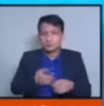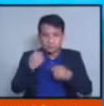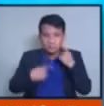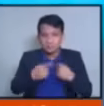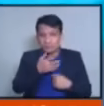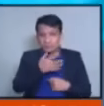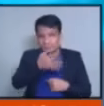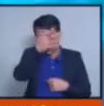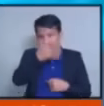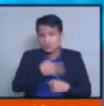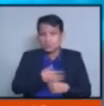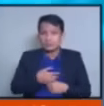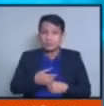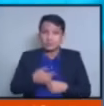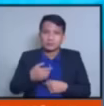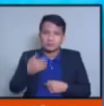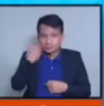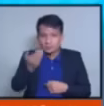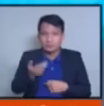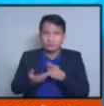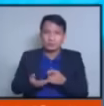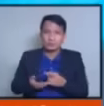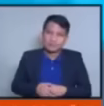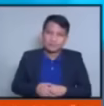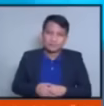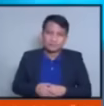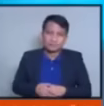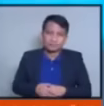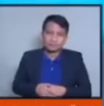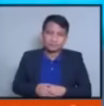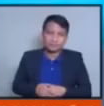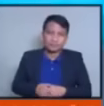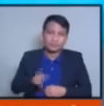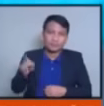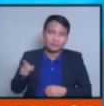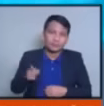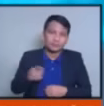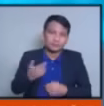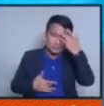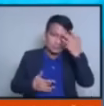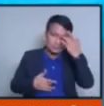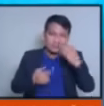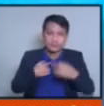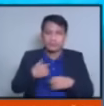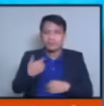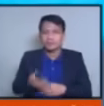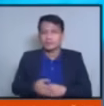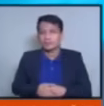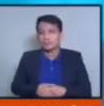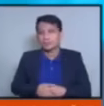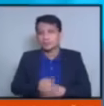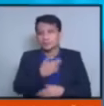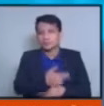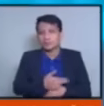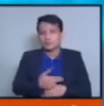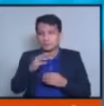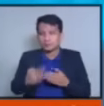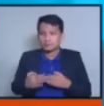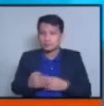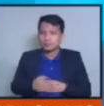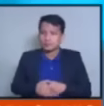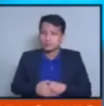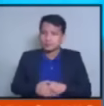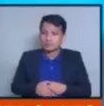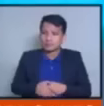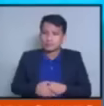nanay, tatay, hindi ka nahiya sa ganyan, tatay iya. Alam mo, nakagaling ko lang sa sakit na hospital ako sa high blood ko dahil sa